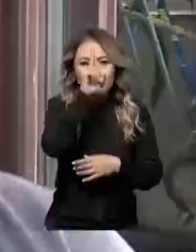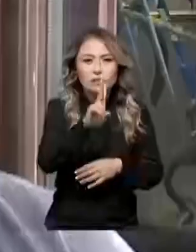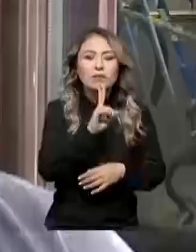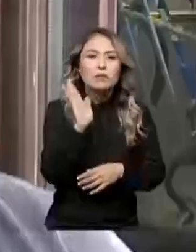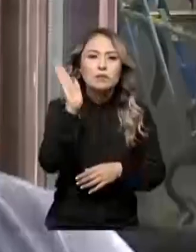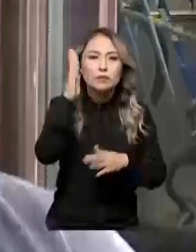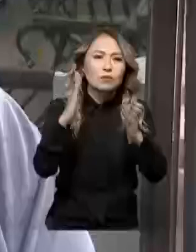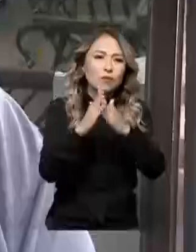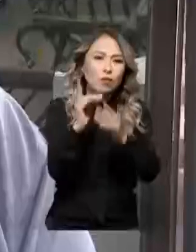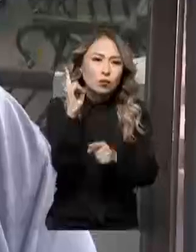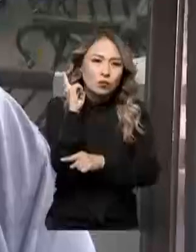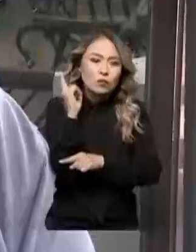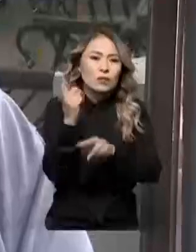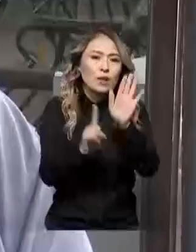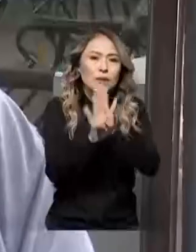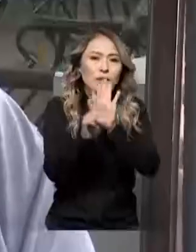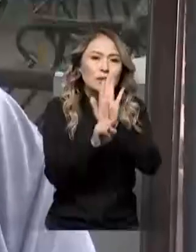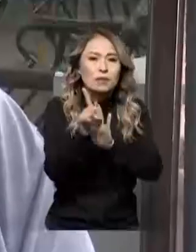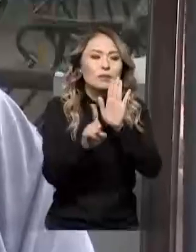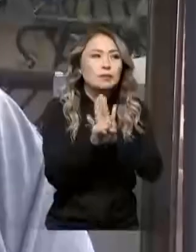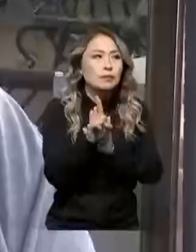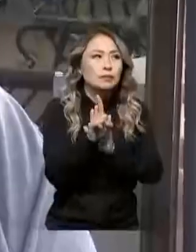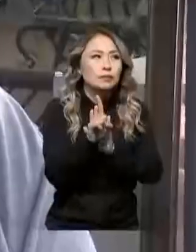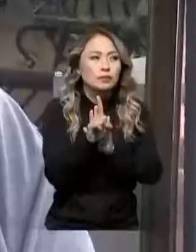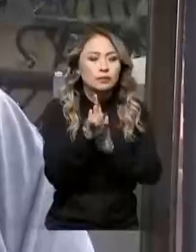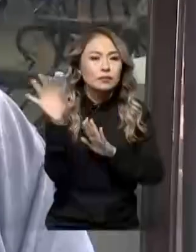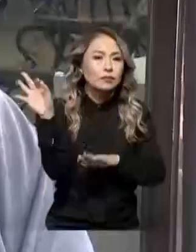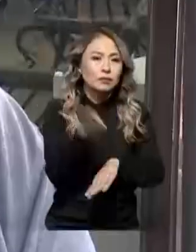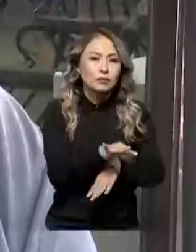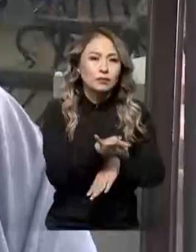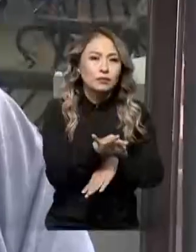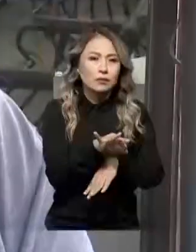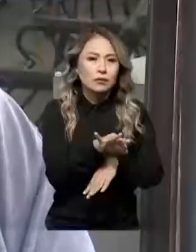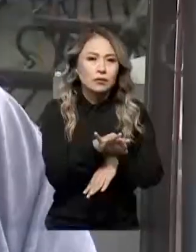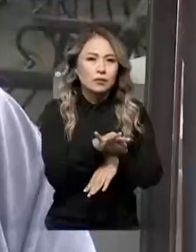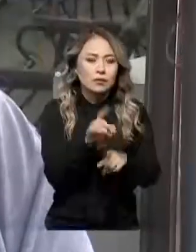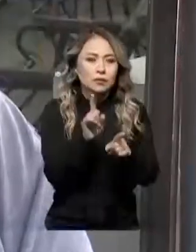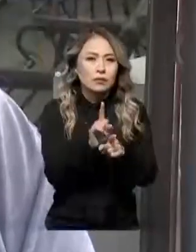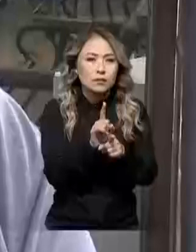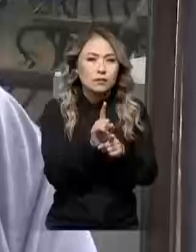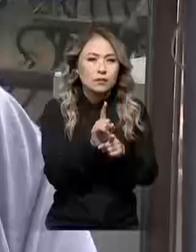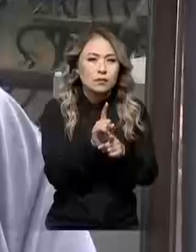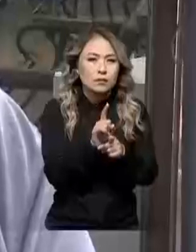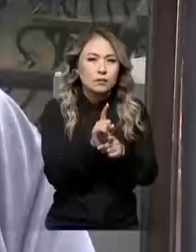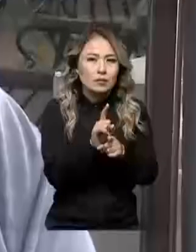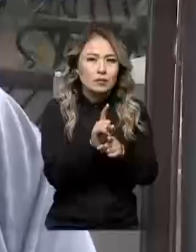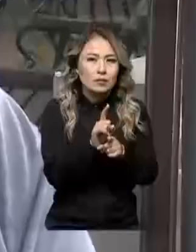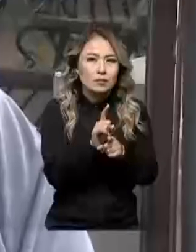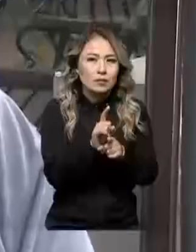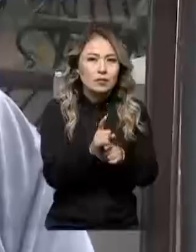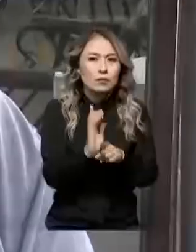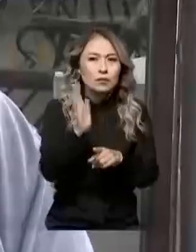Болашақтан үйімізді күтіп отыр. Басынан бастап, бірден жүгінгінде осы